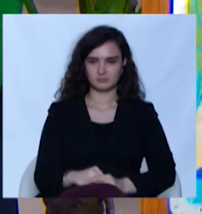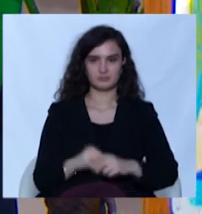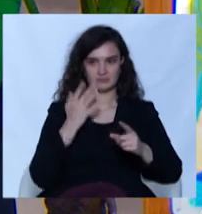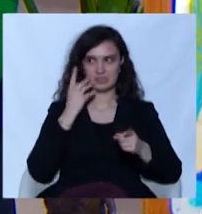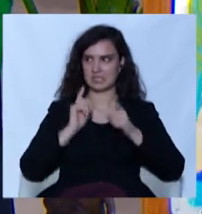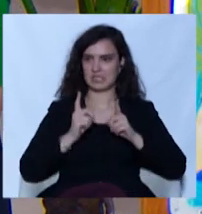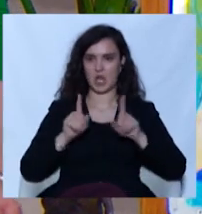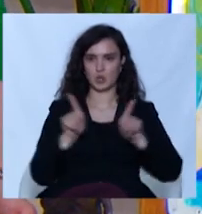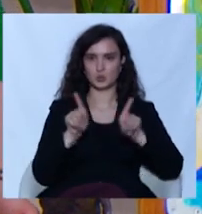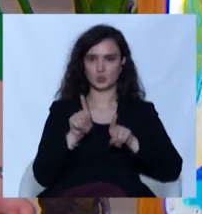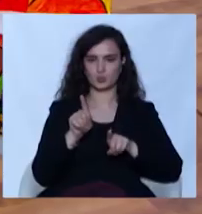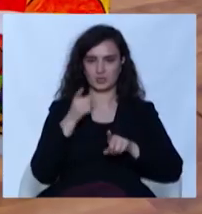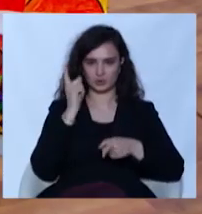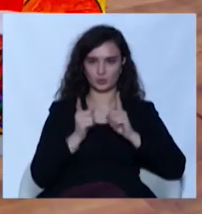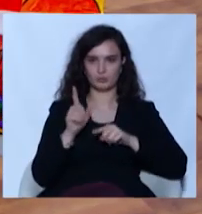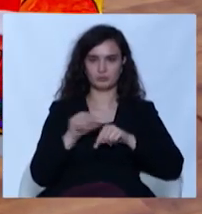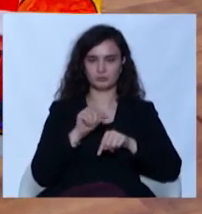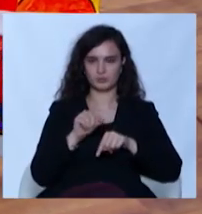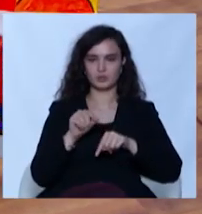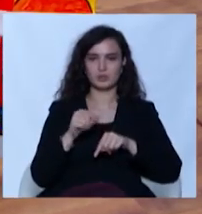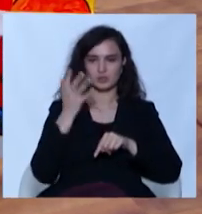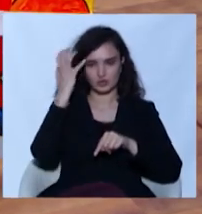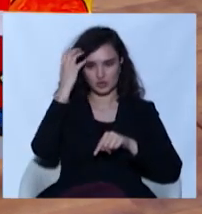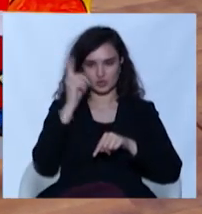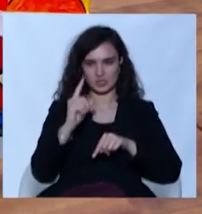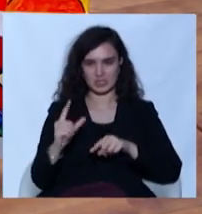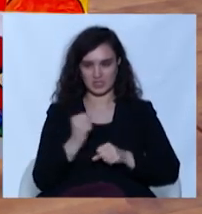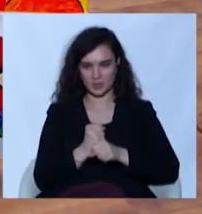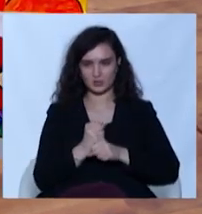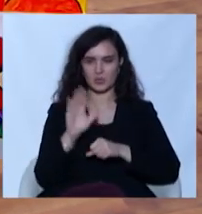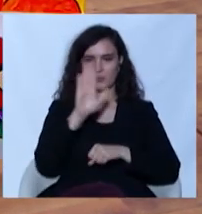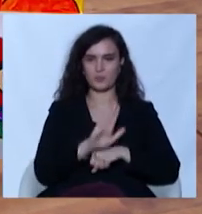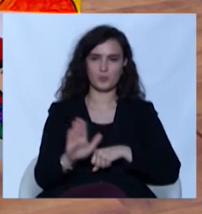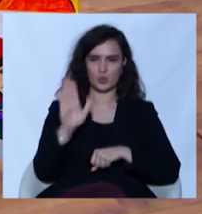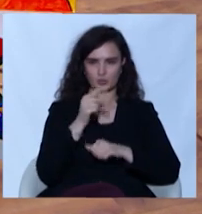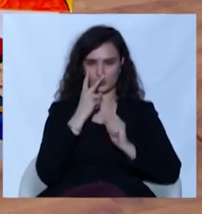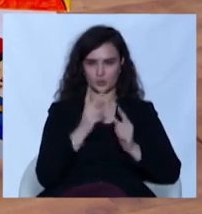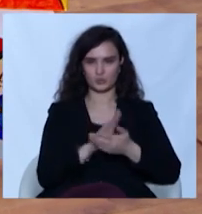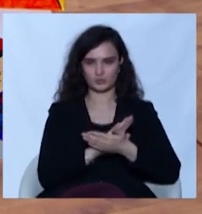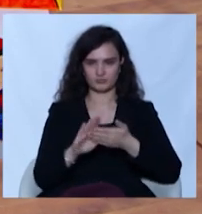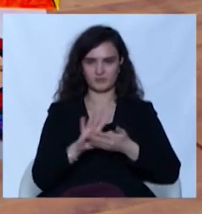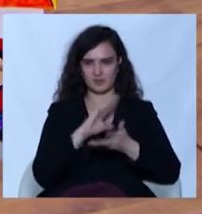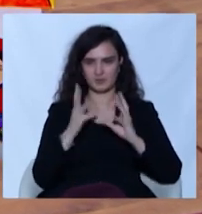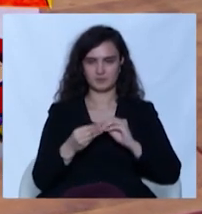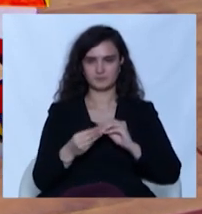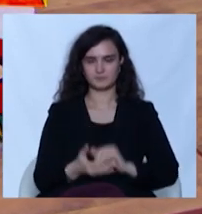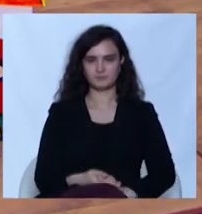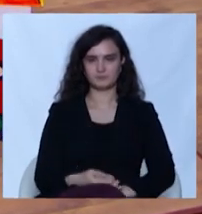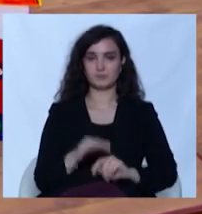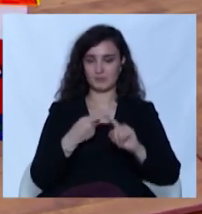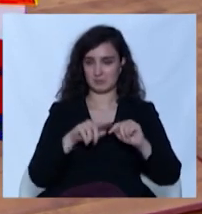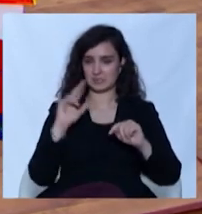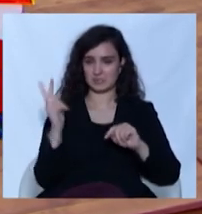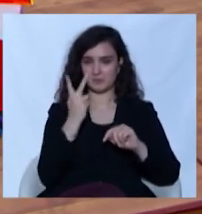რეალისტურ პორტრეტთან, ჩრდილი გაუკეთა, უკან ფონი, ნახეთ როგორი მოწესრიგებულია ყველაფერი. ამ